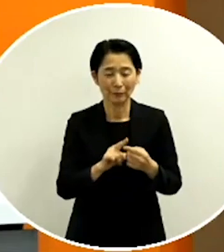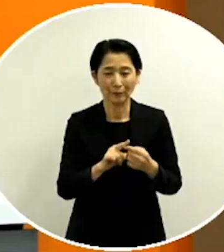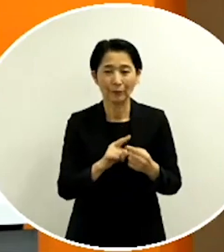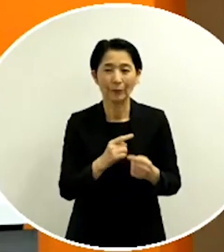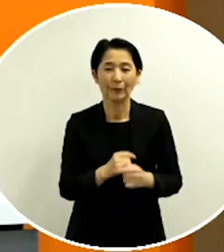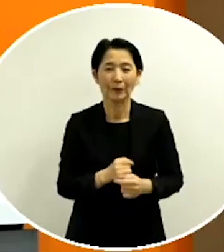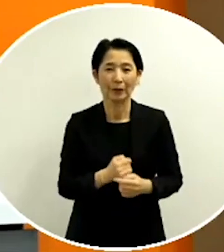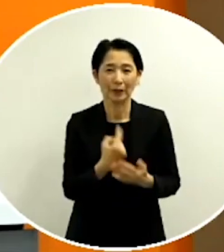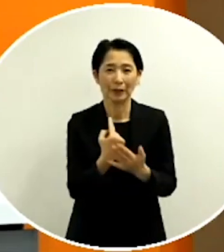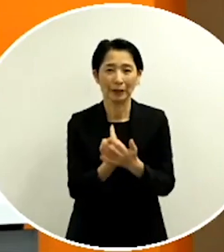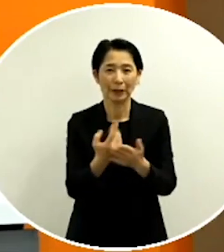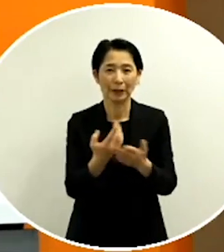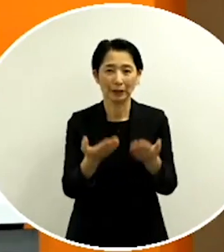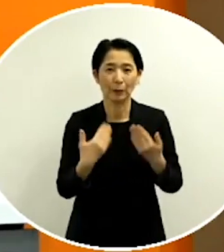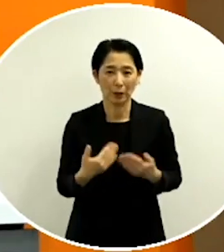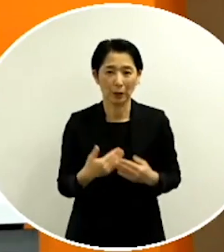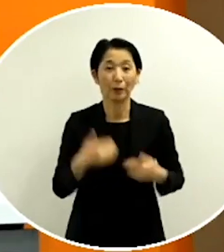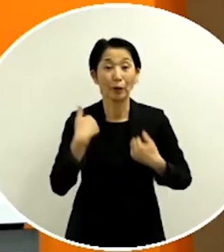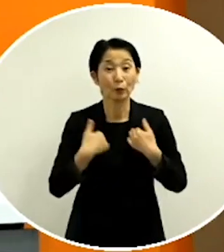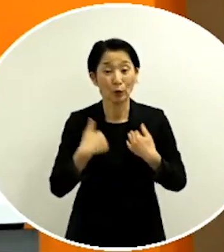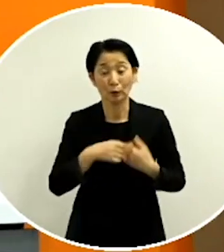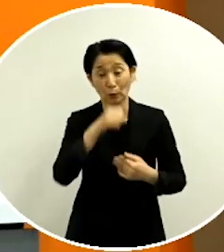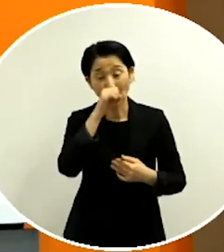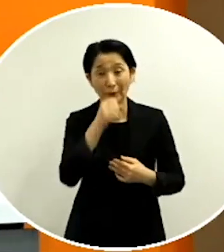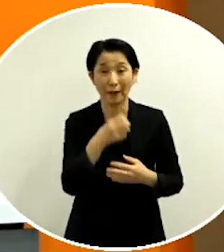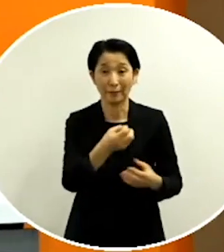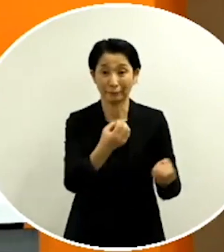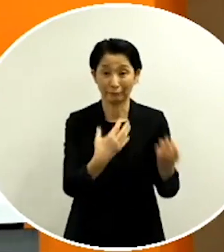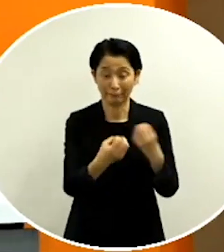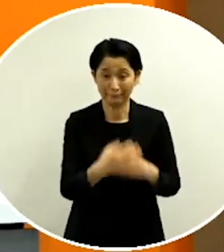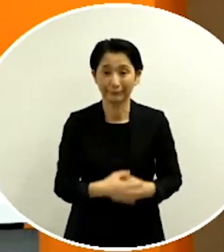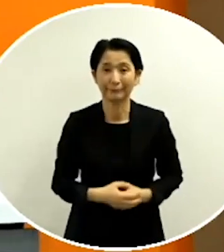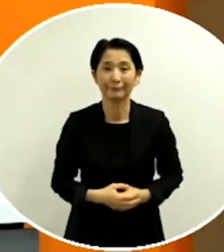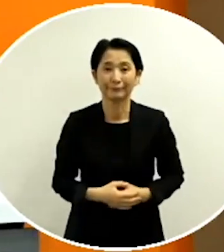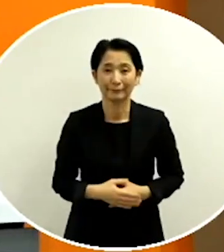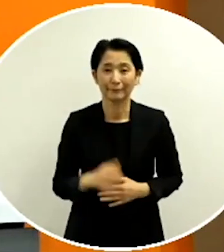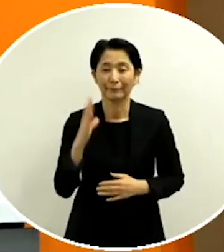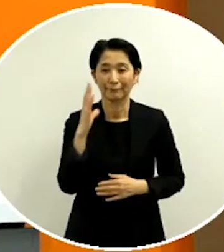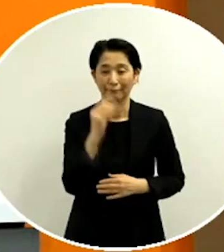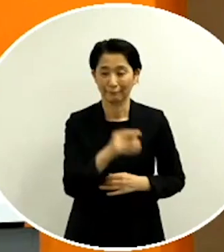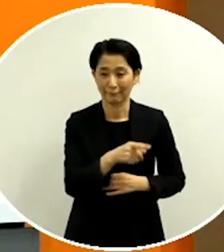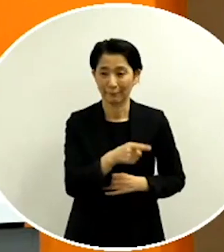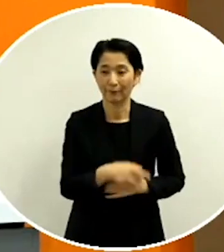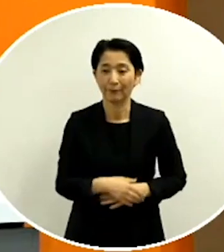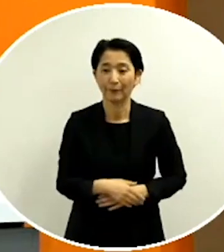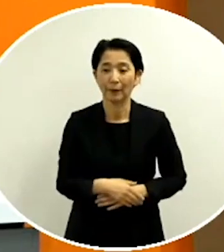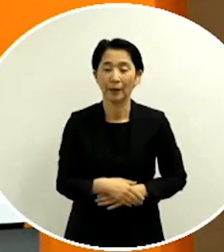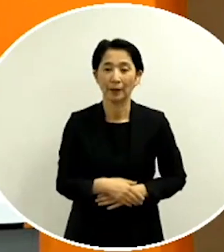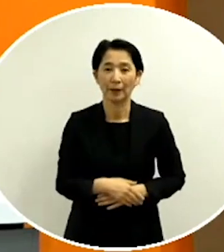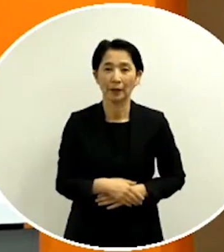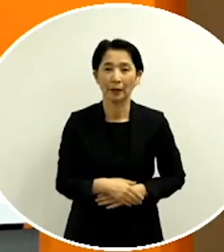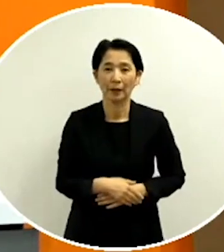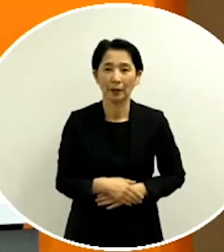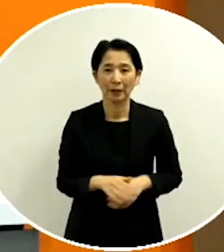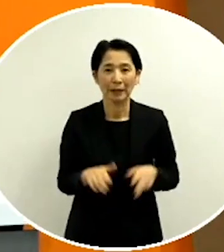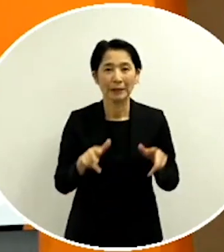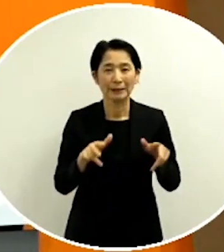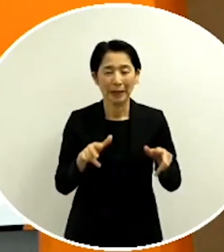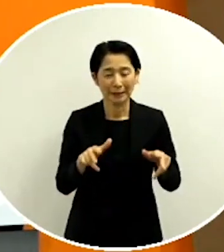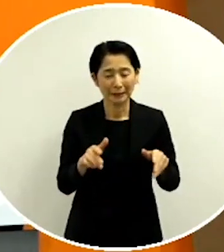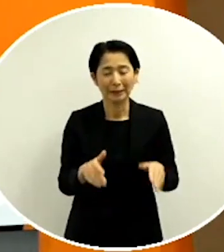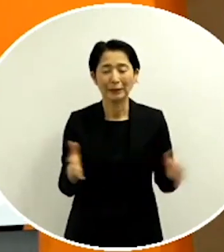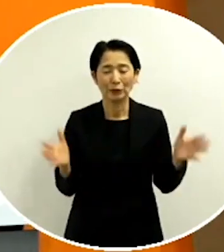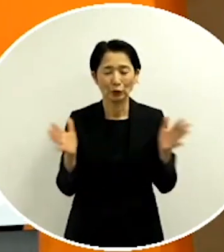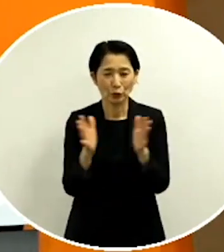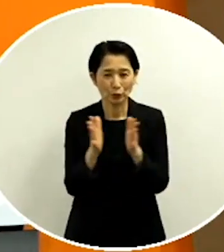ところが参加してすごい楽しかったよかったっって帰ってきたんですねだからやっぱりそういう政治習慣なん